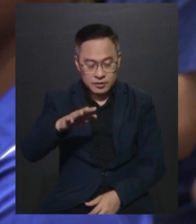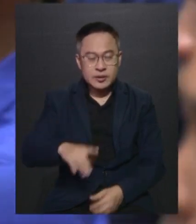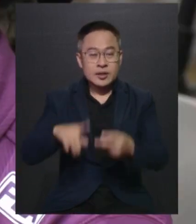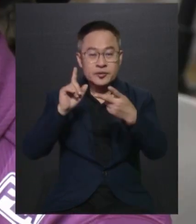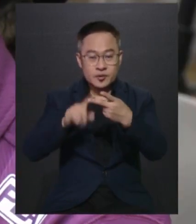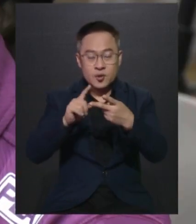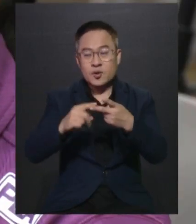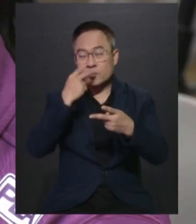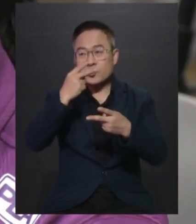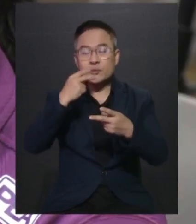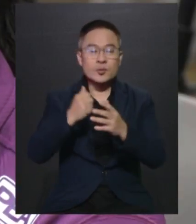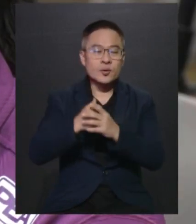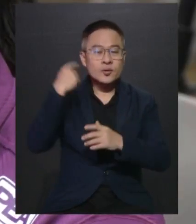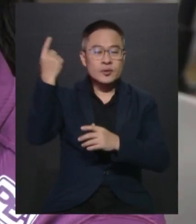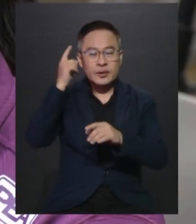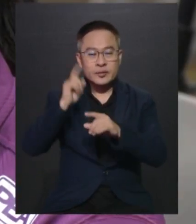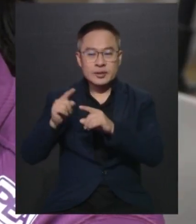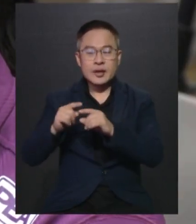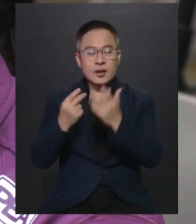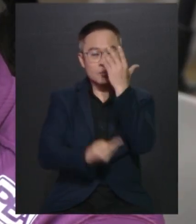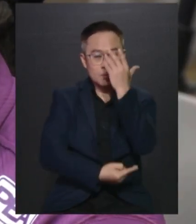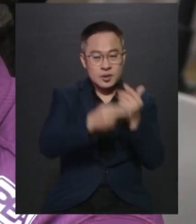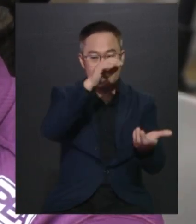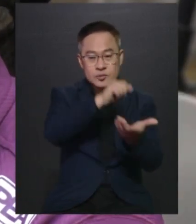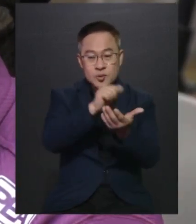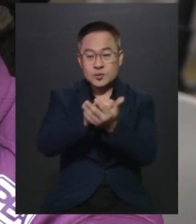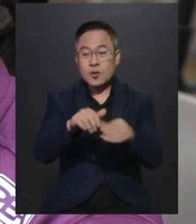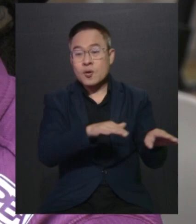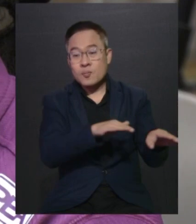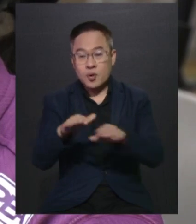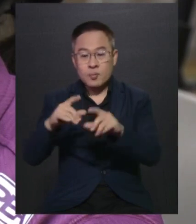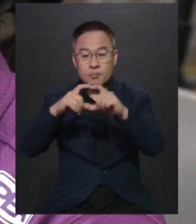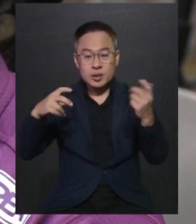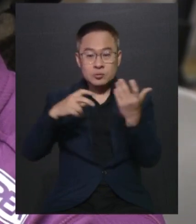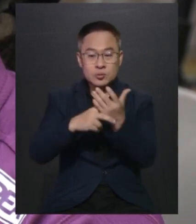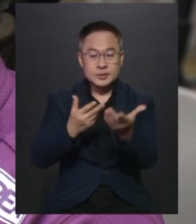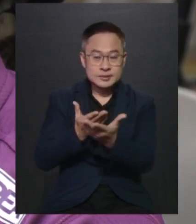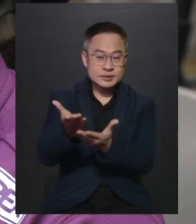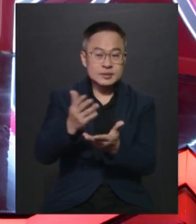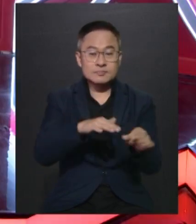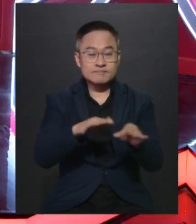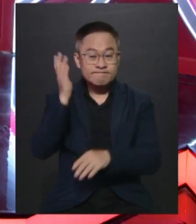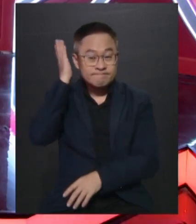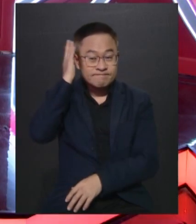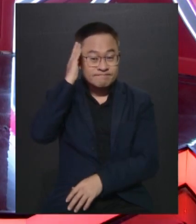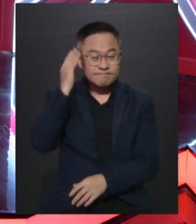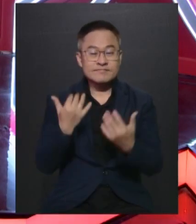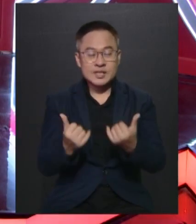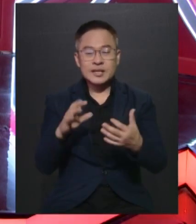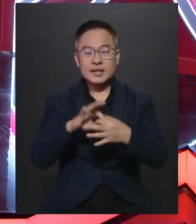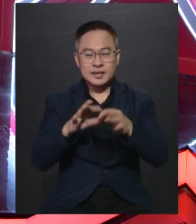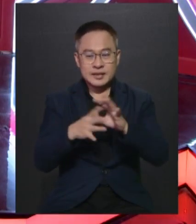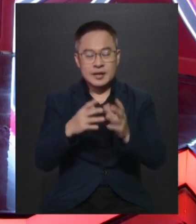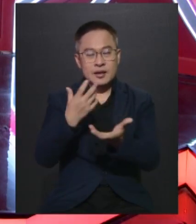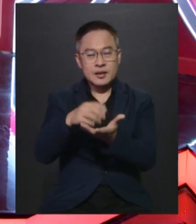ก็รีบดูทางหนีที่ไล่กันไว้จองโรงแรมแล้วก็ดูเรื่องของบัตรกันไว้ด้วยนะคะฝากไว้ด้วยค่ะสำหรับการแข่งขัน